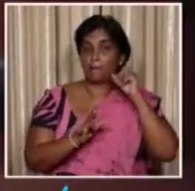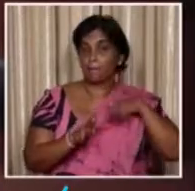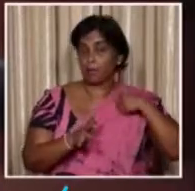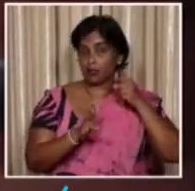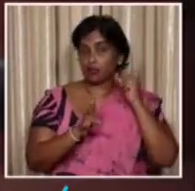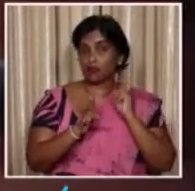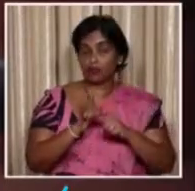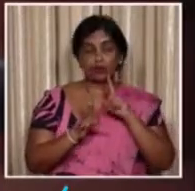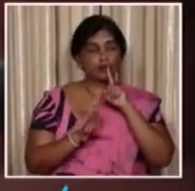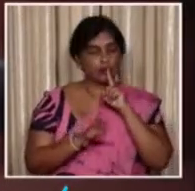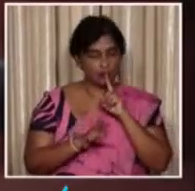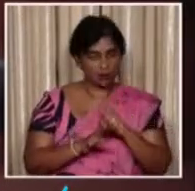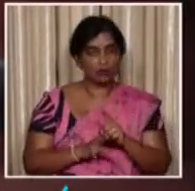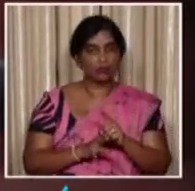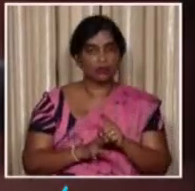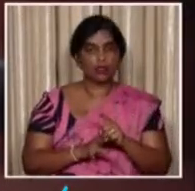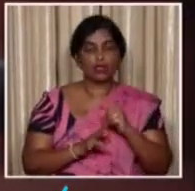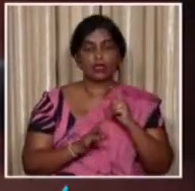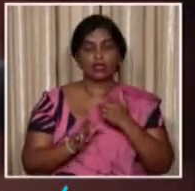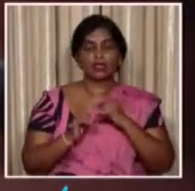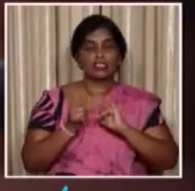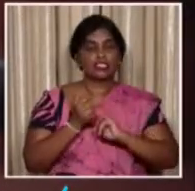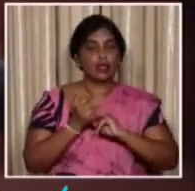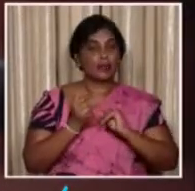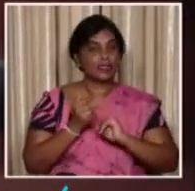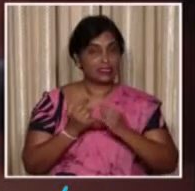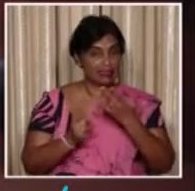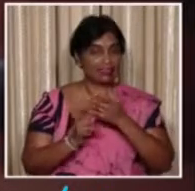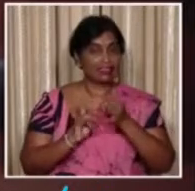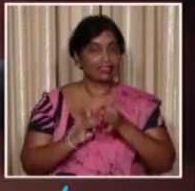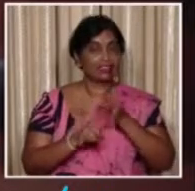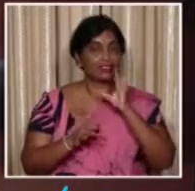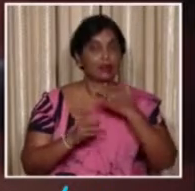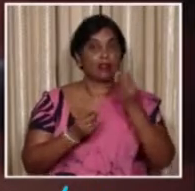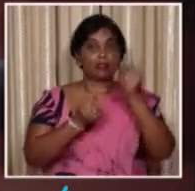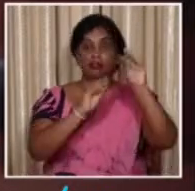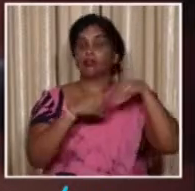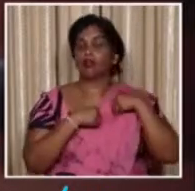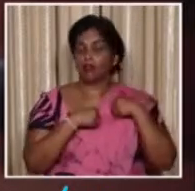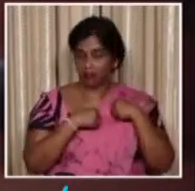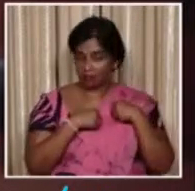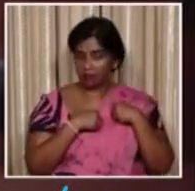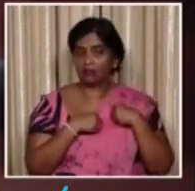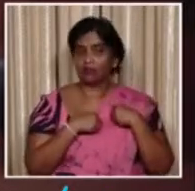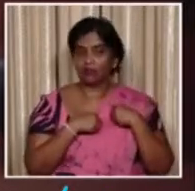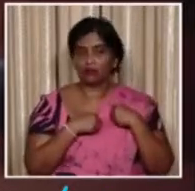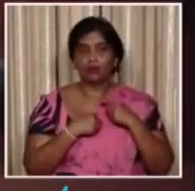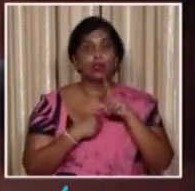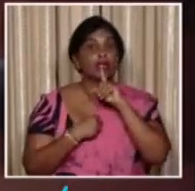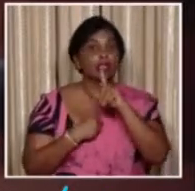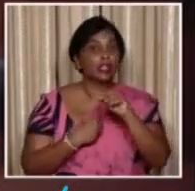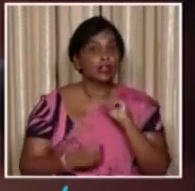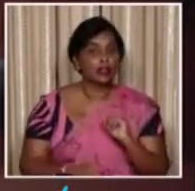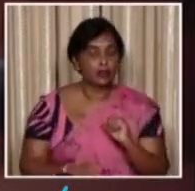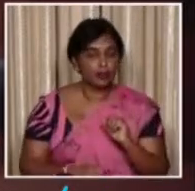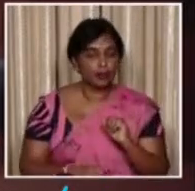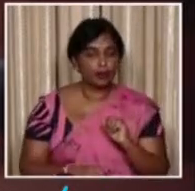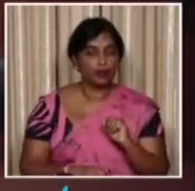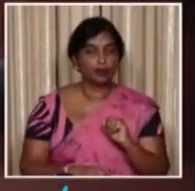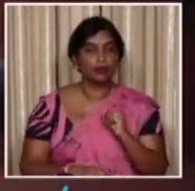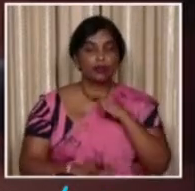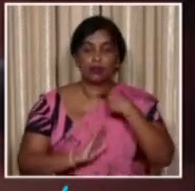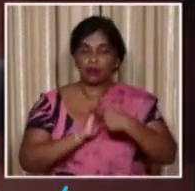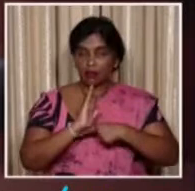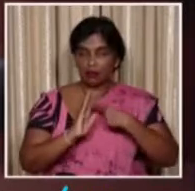कियनवा सम्मी सिल्वा अपिट सल्ली दीला तीनवालु कौद मे कियन्नी सामान्य